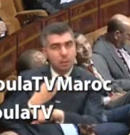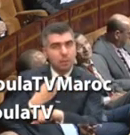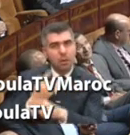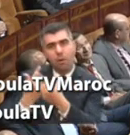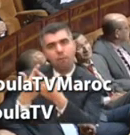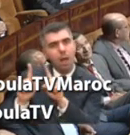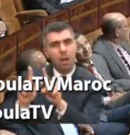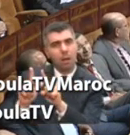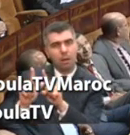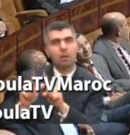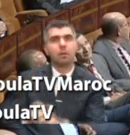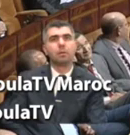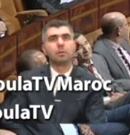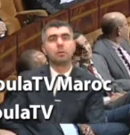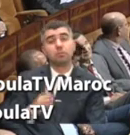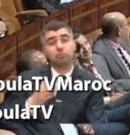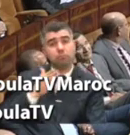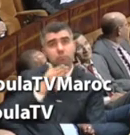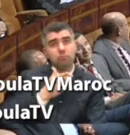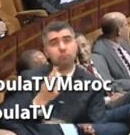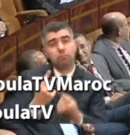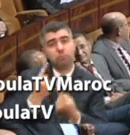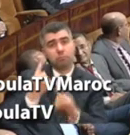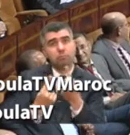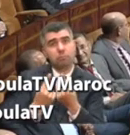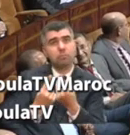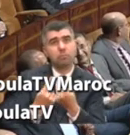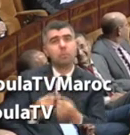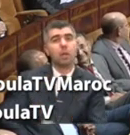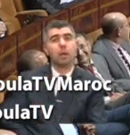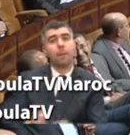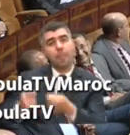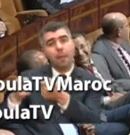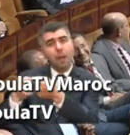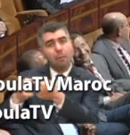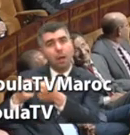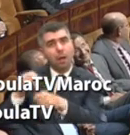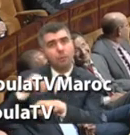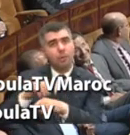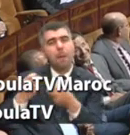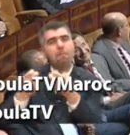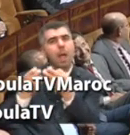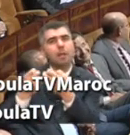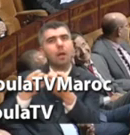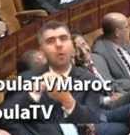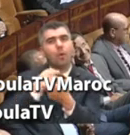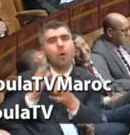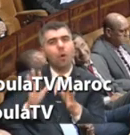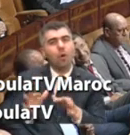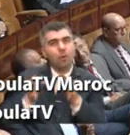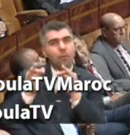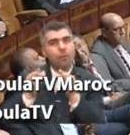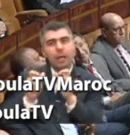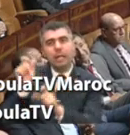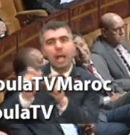الصحيه الخاصه، كيتم التعامل معاه بطريقه مغايره. نفس العمليه، نعطيك غير مثال سيد الوزير، بالنسبه للانسان اللي